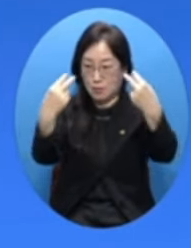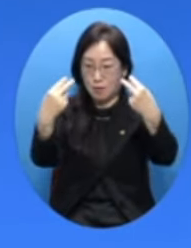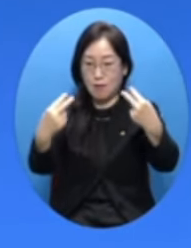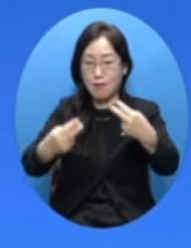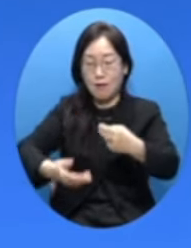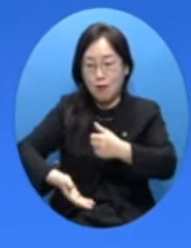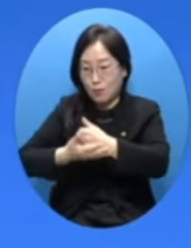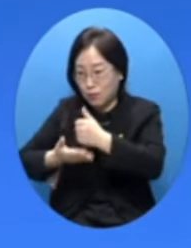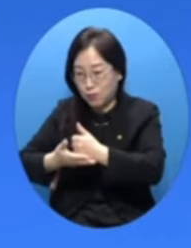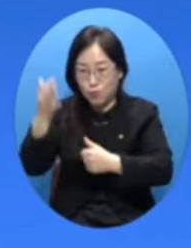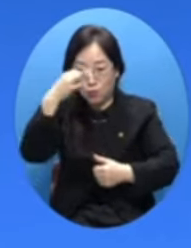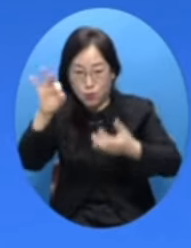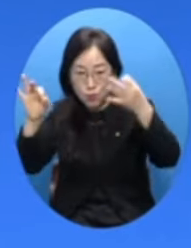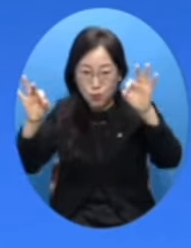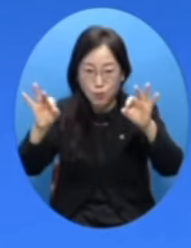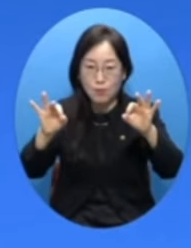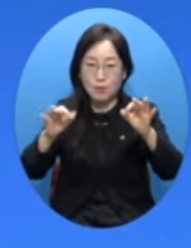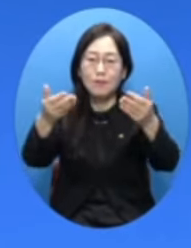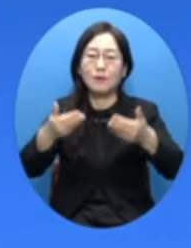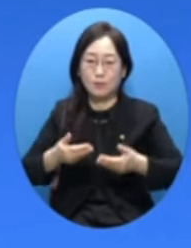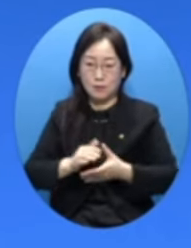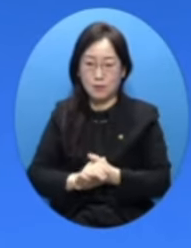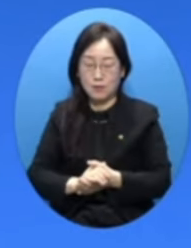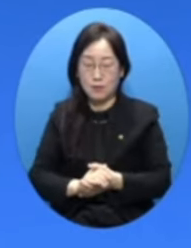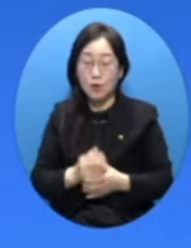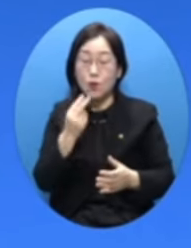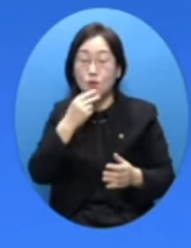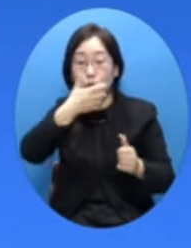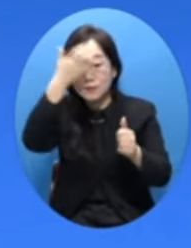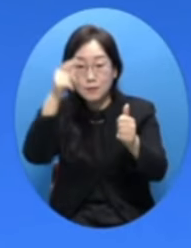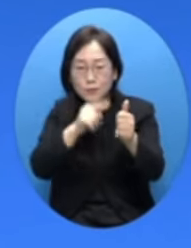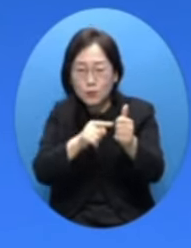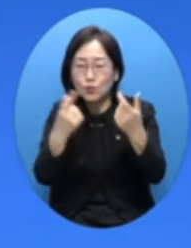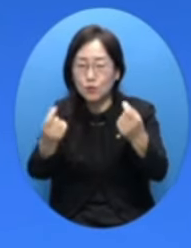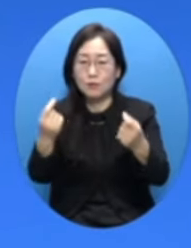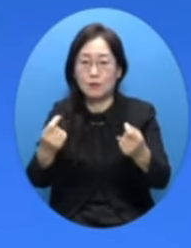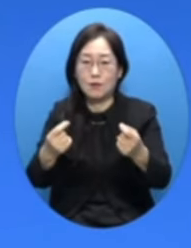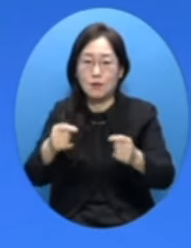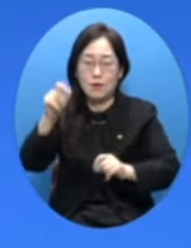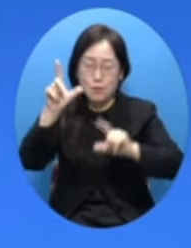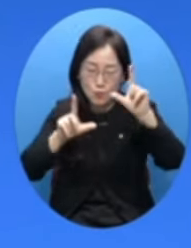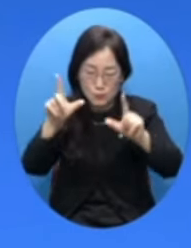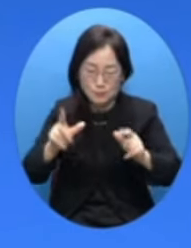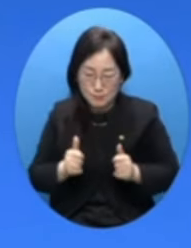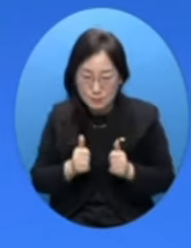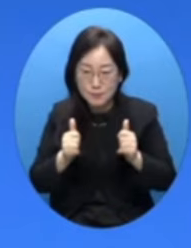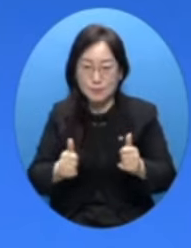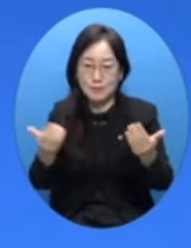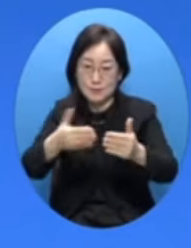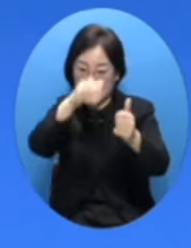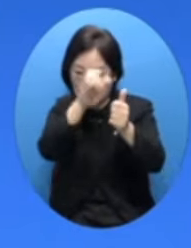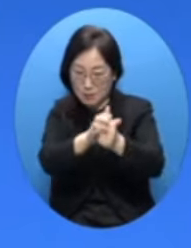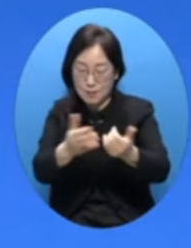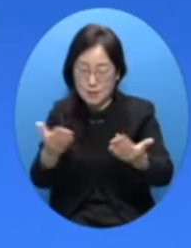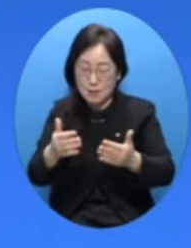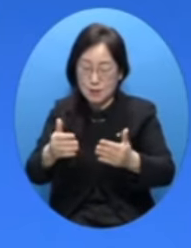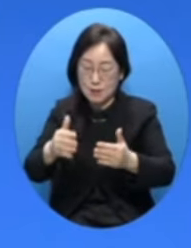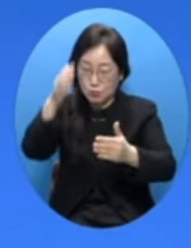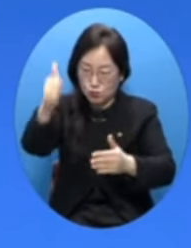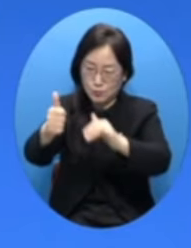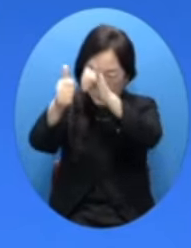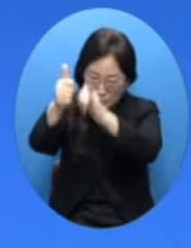되는 것입니다. 요셉은 그 같은 모습으로 얼마나 열심히 그 맡긴 일에 최선을 다하고 주인을 잘